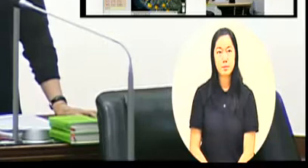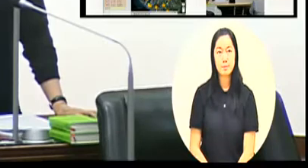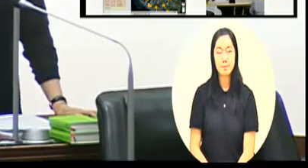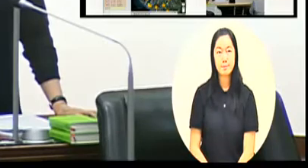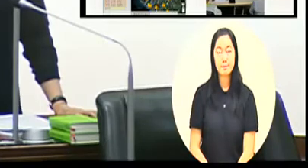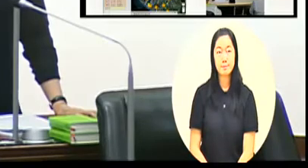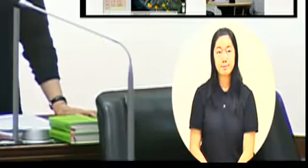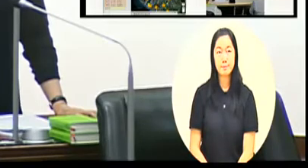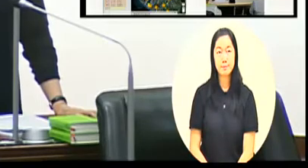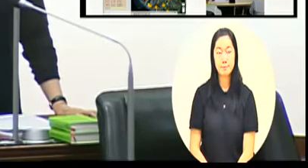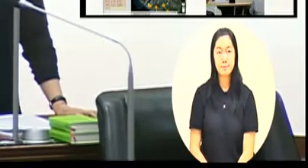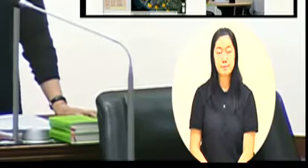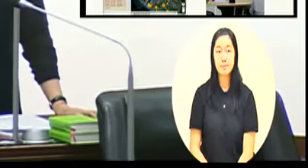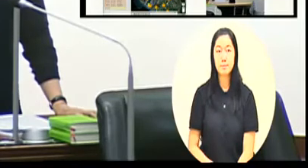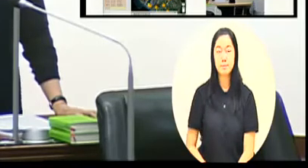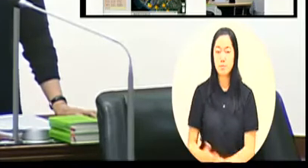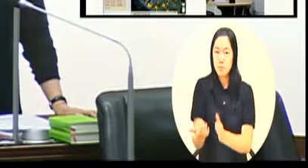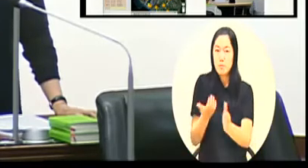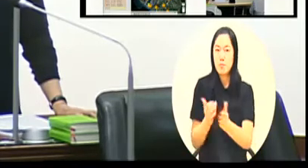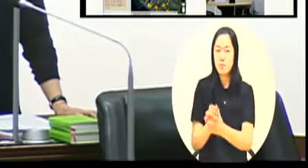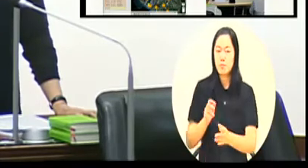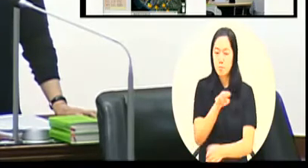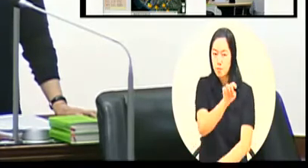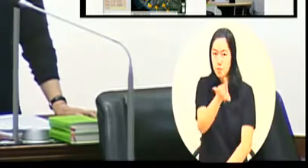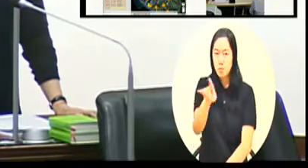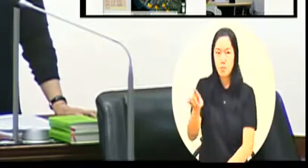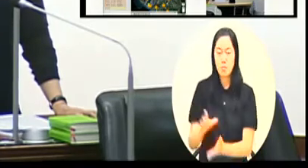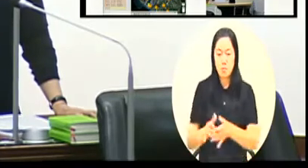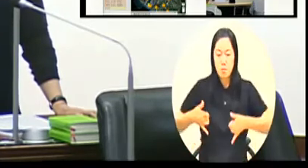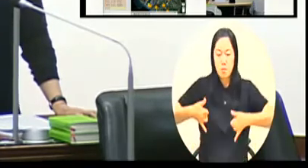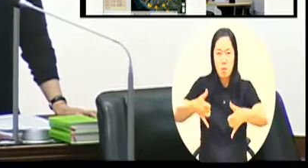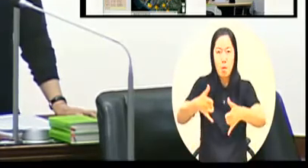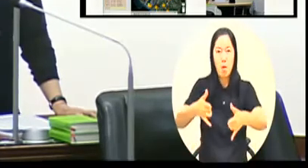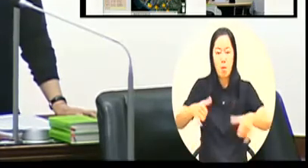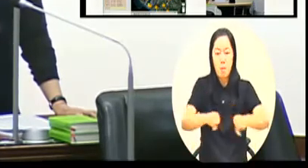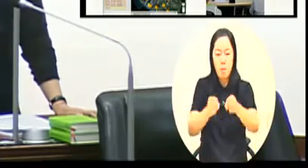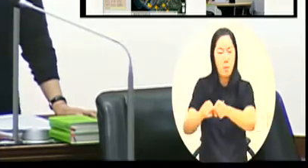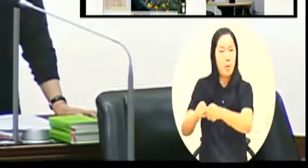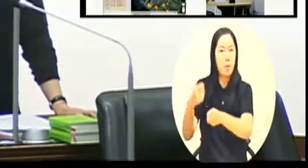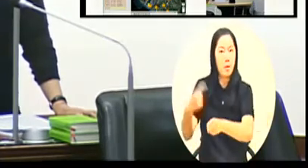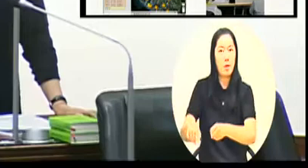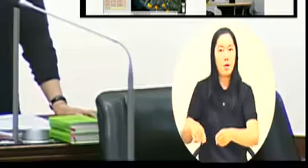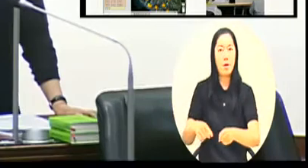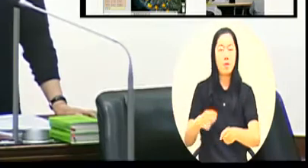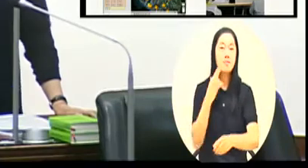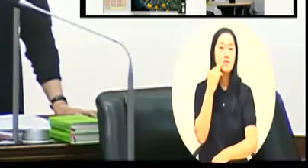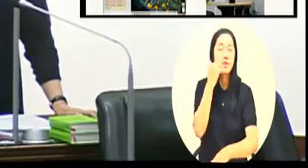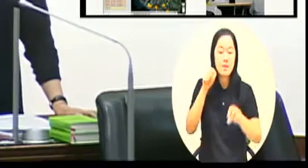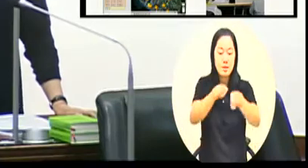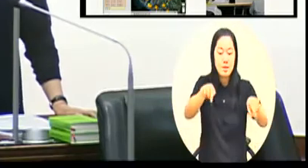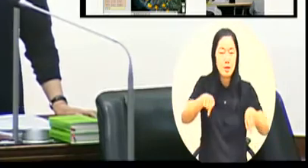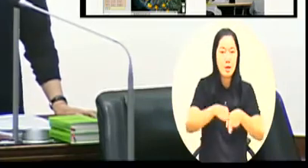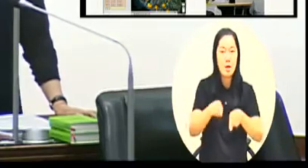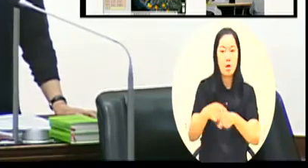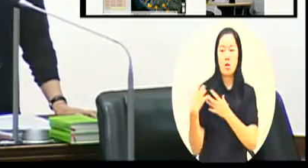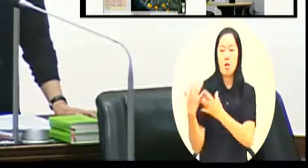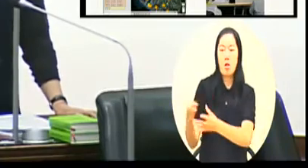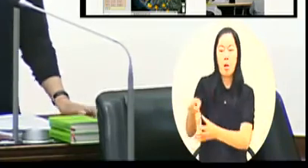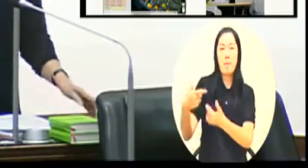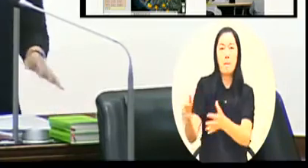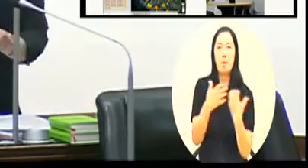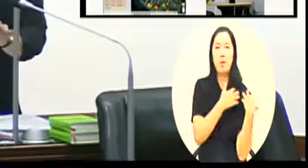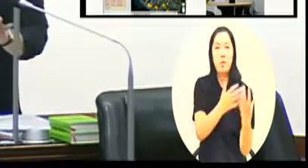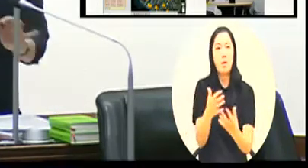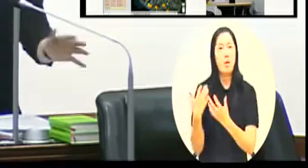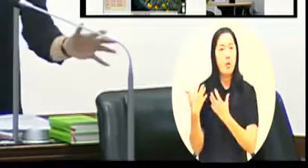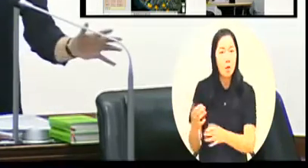们很多的道路挖了破破烂烂的，或者很多的人孔盖，好，这一家不要推给那一家，那一家不要推给那一家，